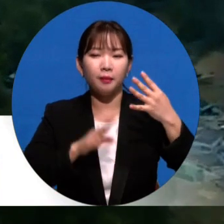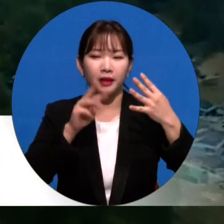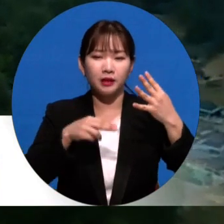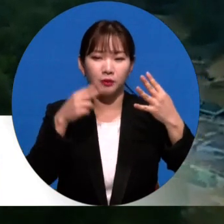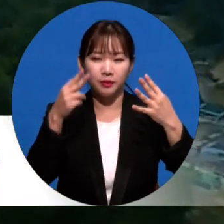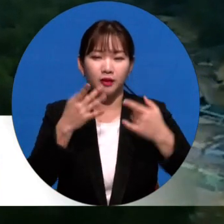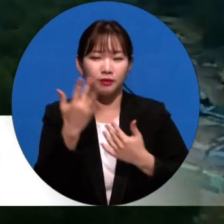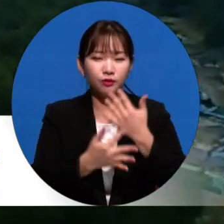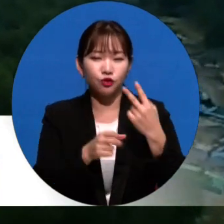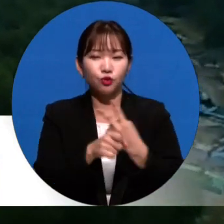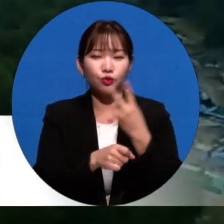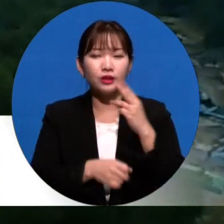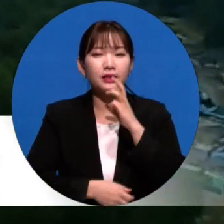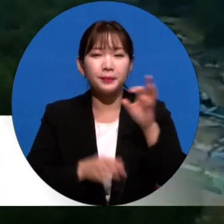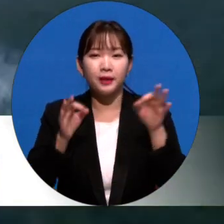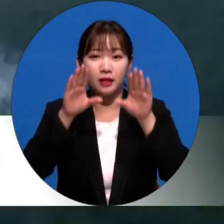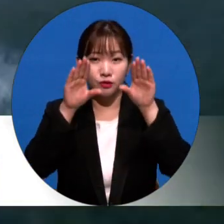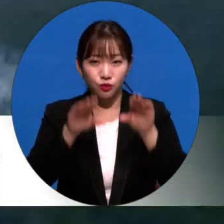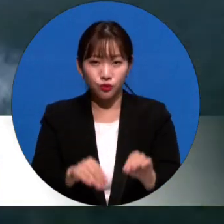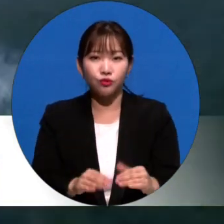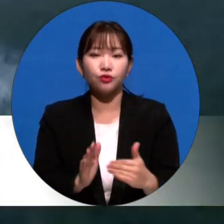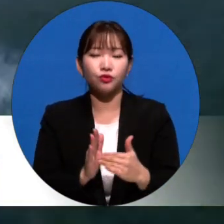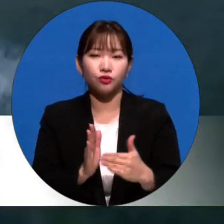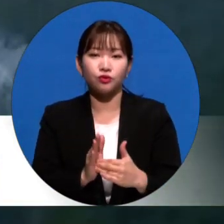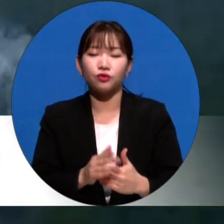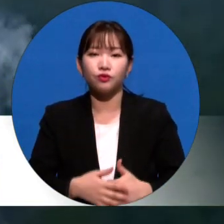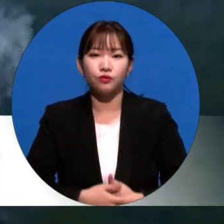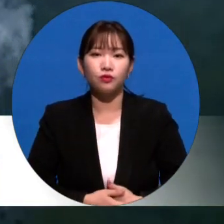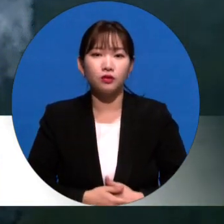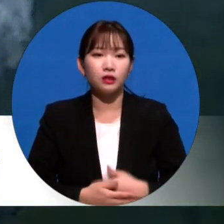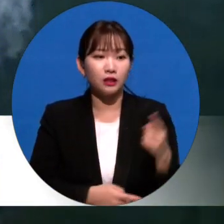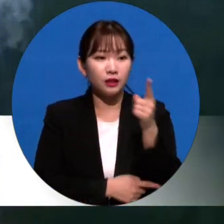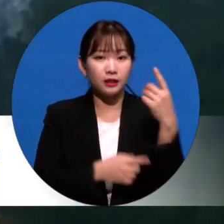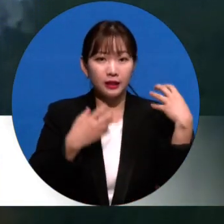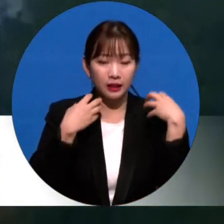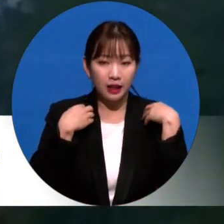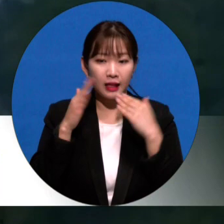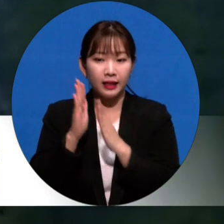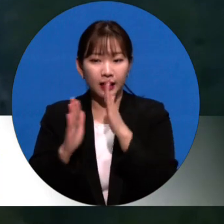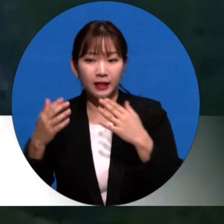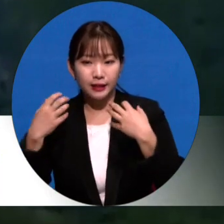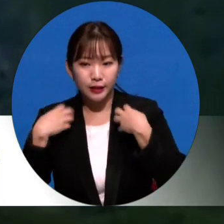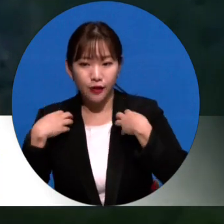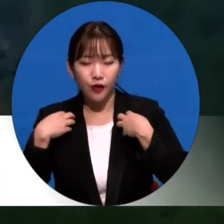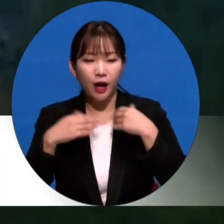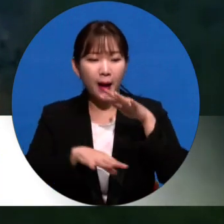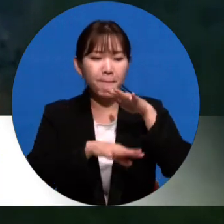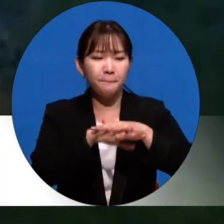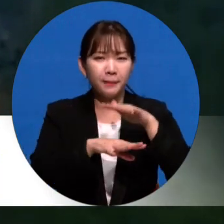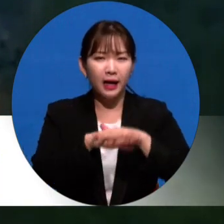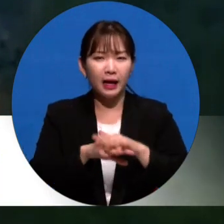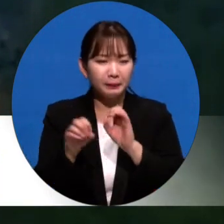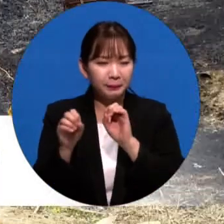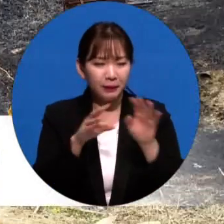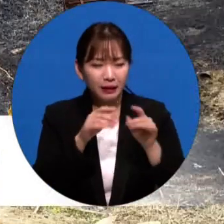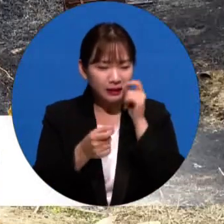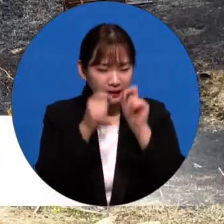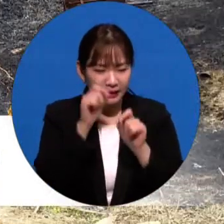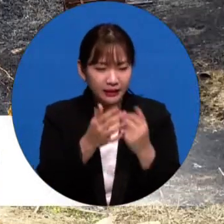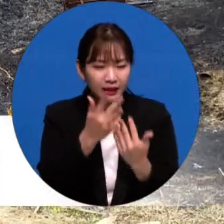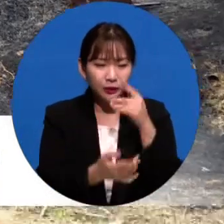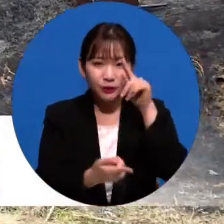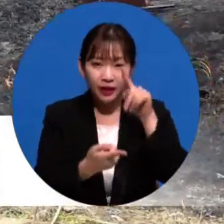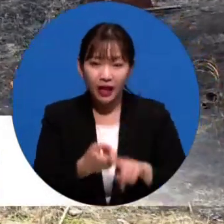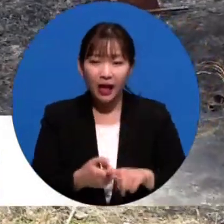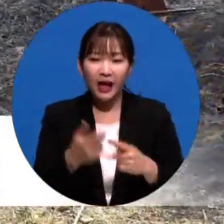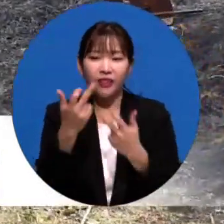태우고 2시간 30분 만에 진화됐습니다. 소방당국과 산림당국은 밭에서 폐 농산물을 소각하다 불이